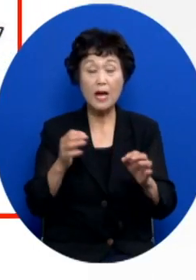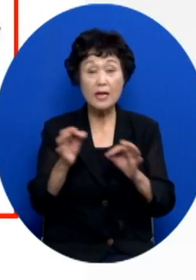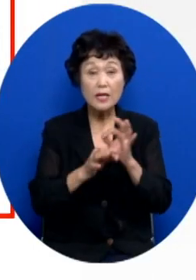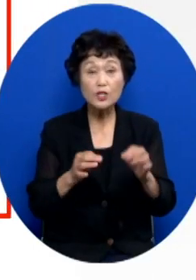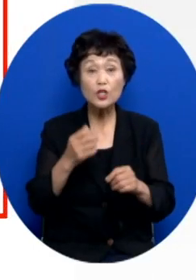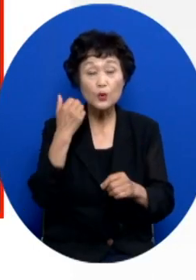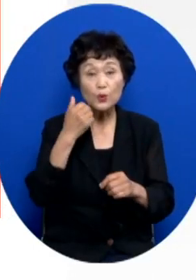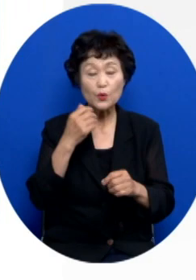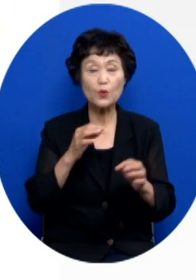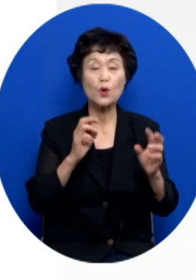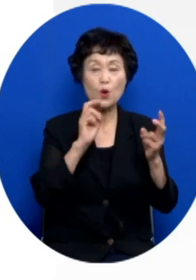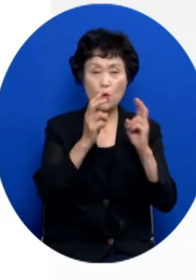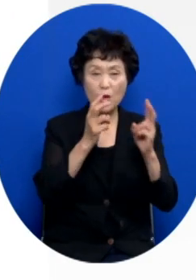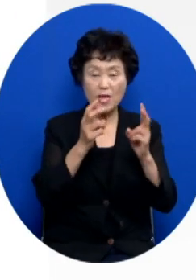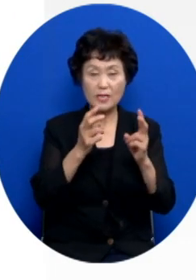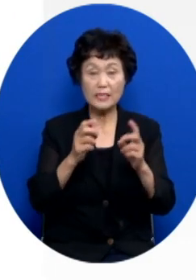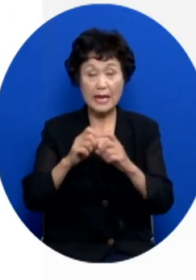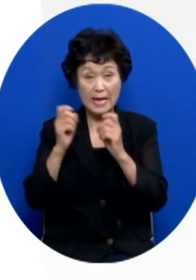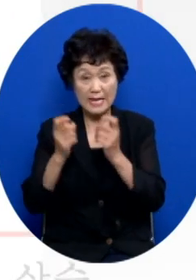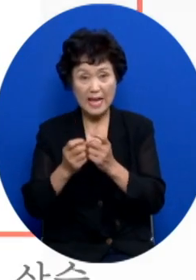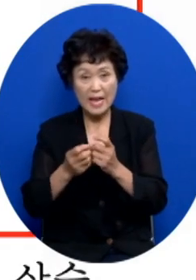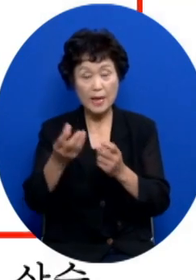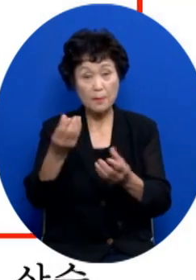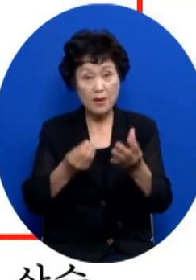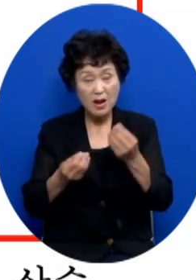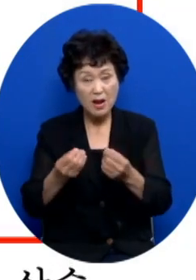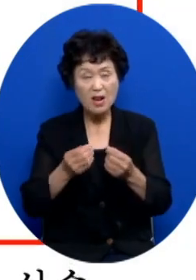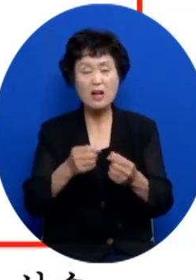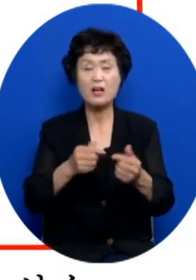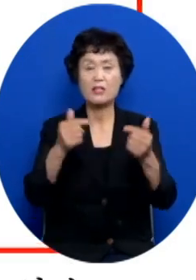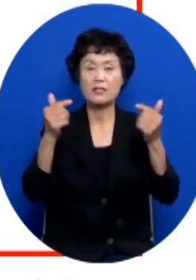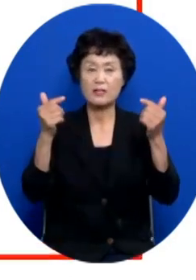주체별로는 기업 대출과 가계 대출 모두 증가 추세를 보이고 있는 것으로 나타났습니다.